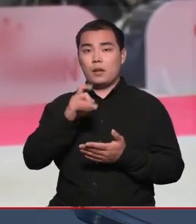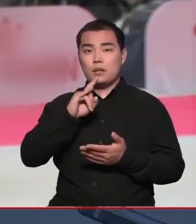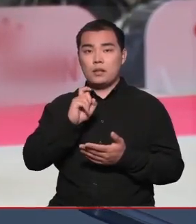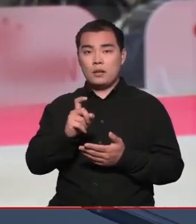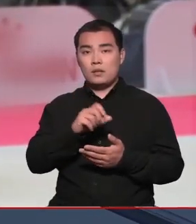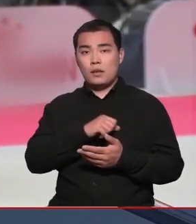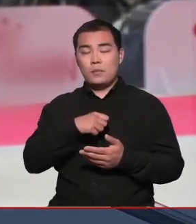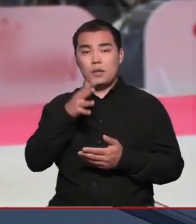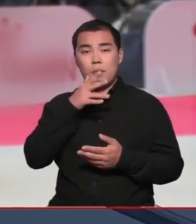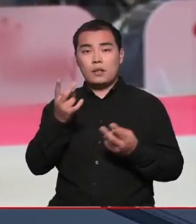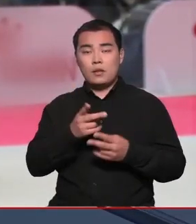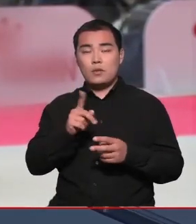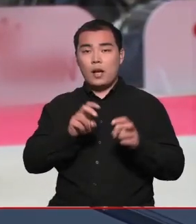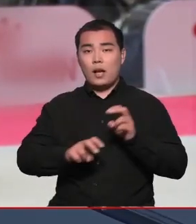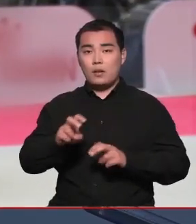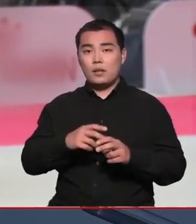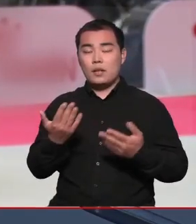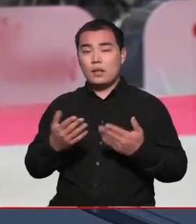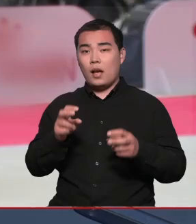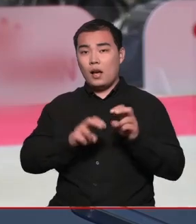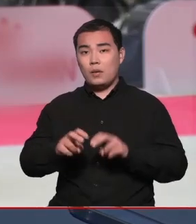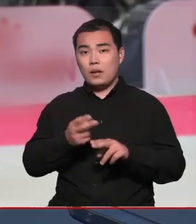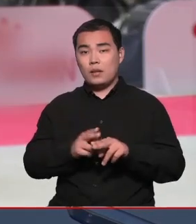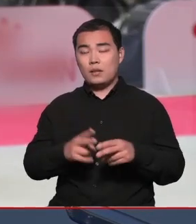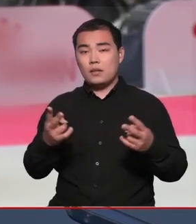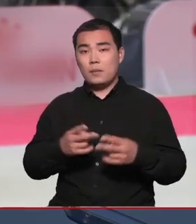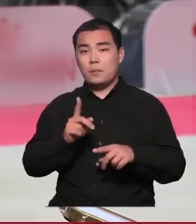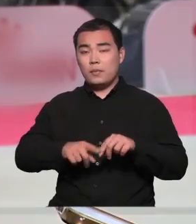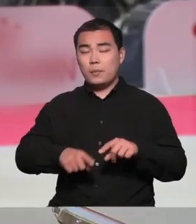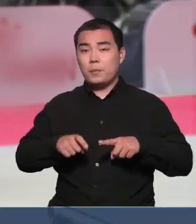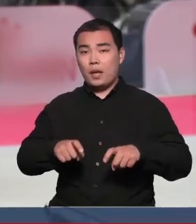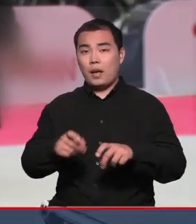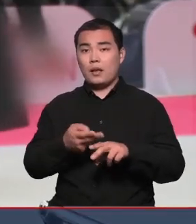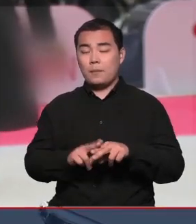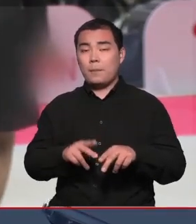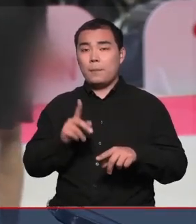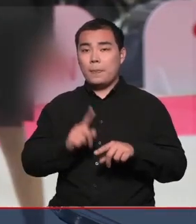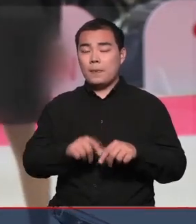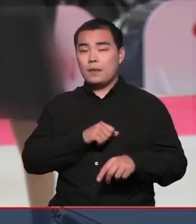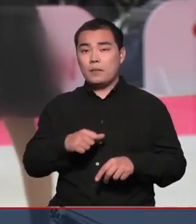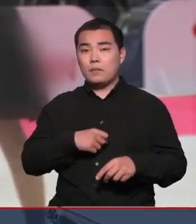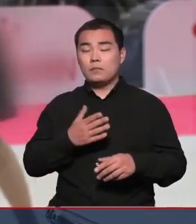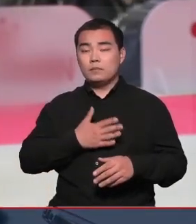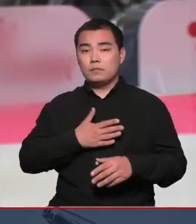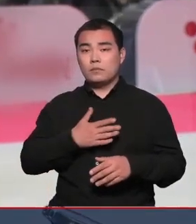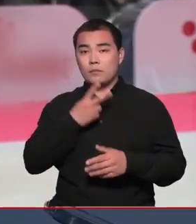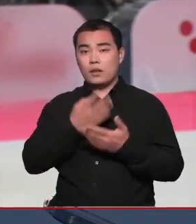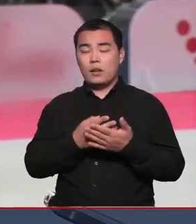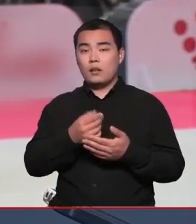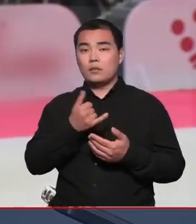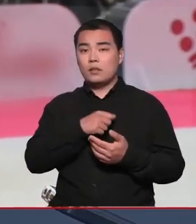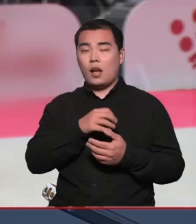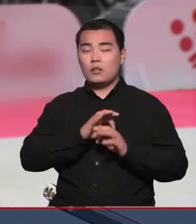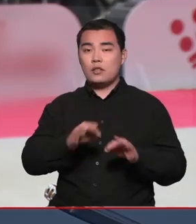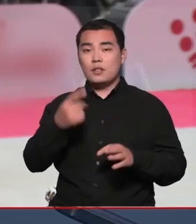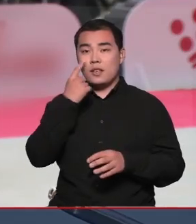собака, которая должна охотиться. Раз она должна охотиться, она должна быстро бегать. Она должна быть выносливой. У нее должно быть хорошее зрение,